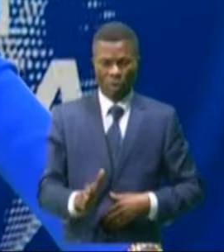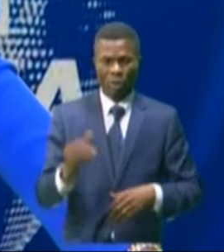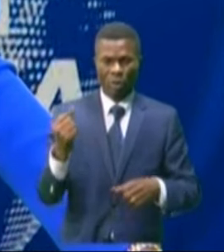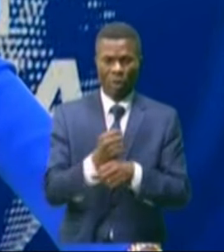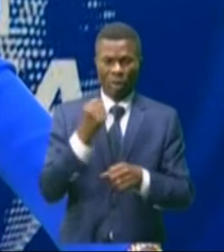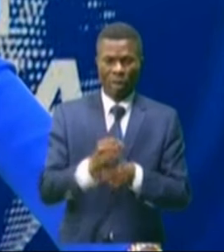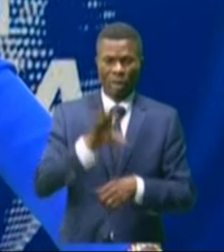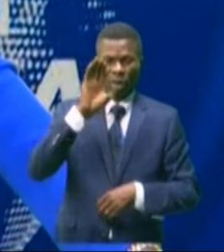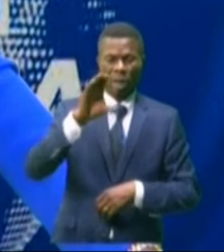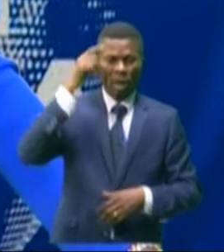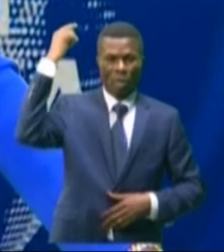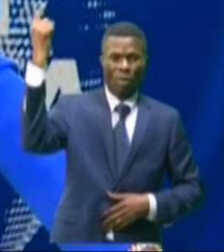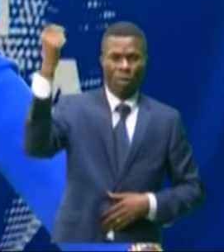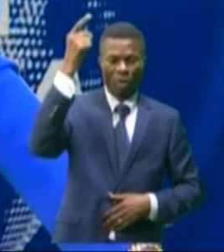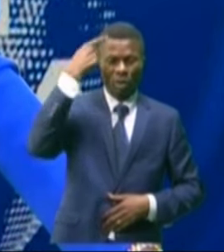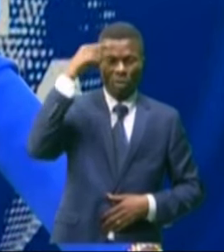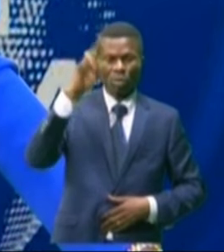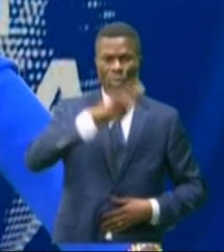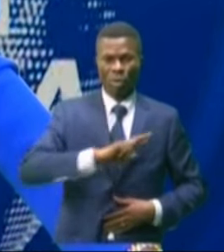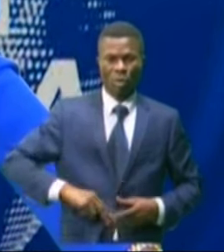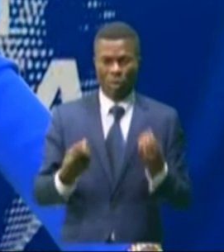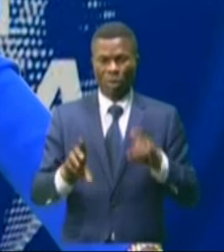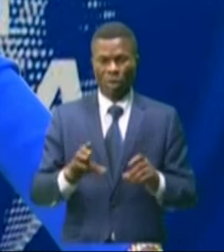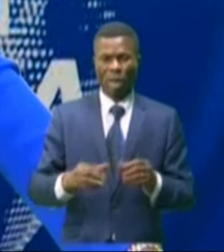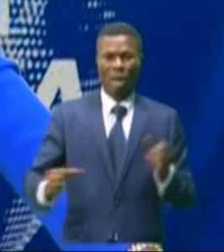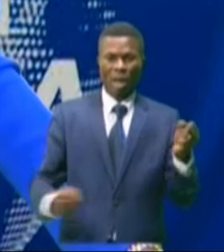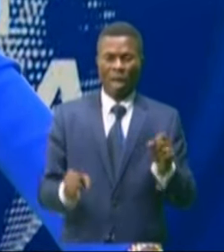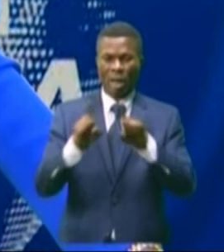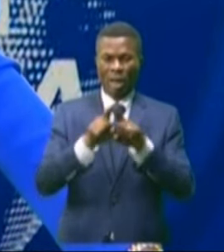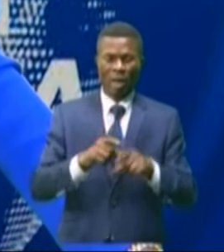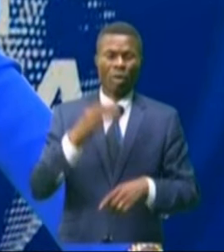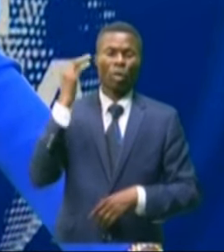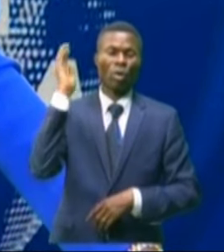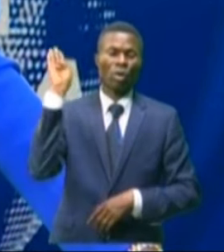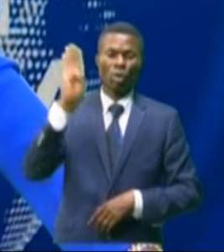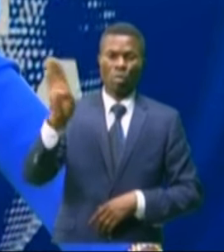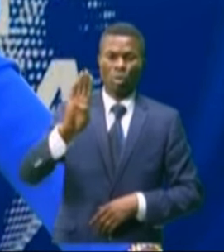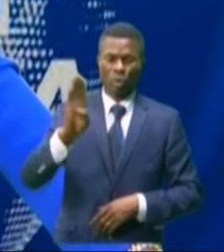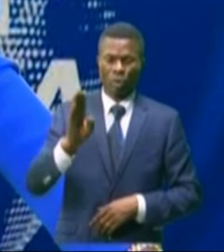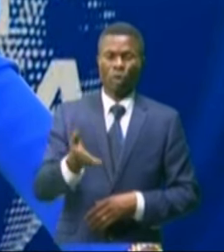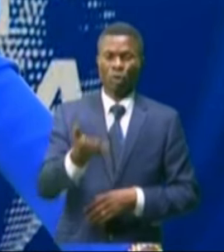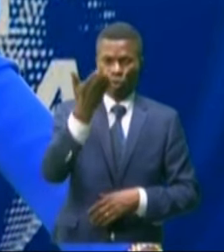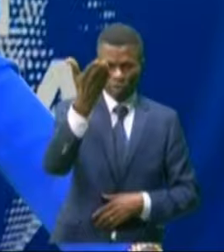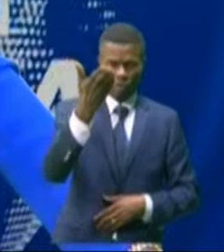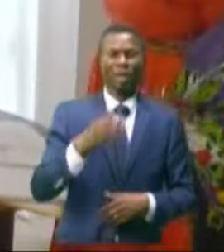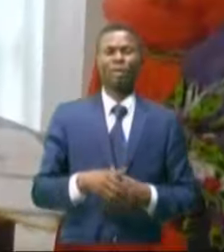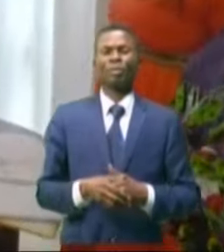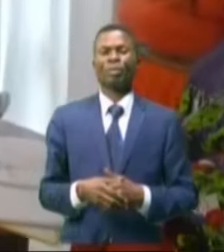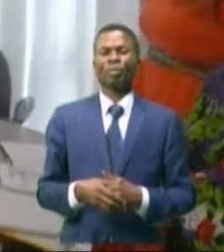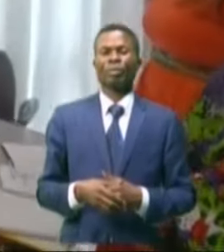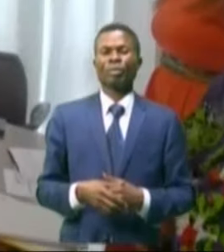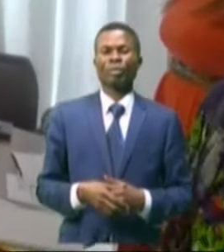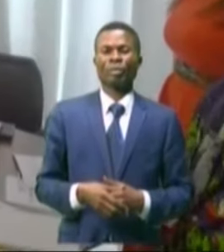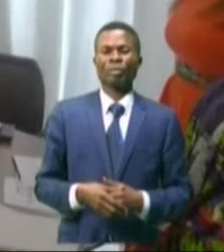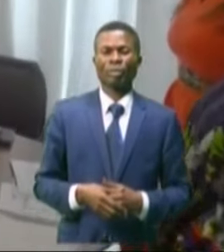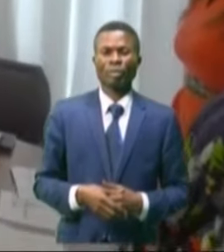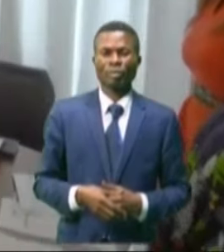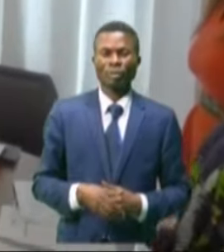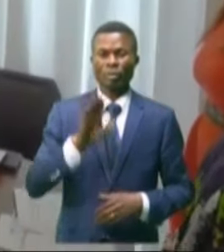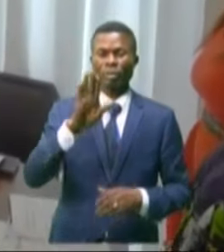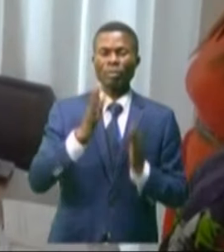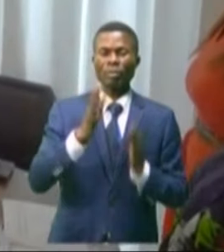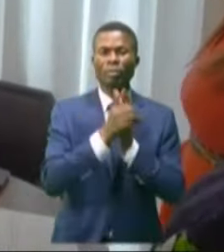opérations de la Banque mondiale pour la RDC, l'Angola et le Burundi, Sylvie Mwembo, Ibrahim Chako. En sa qualité